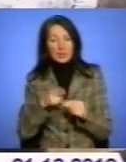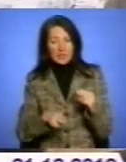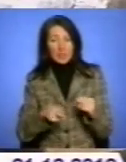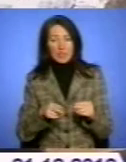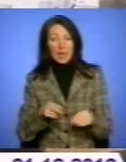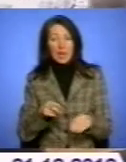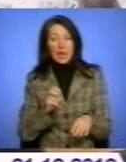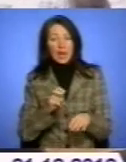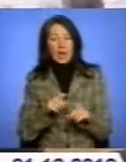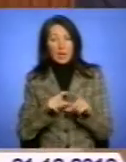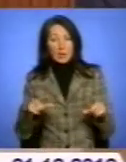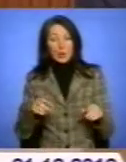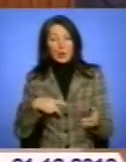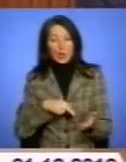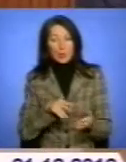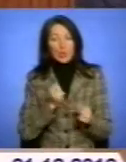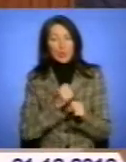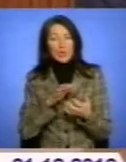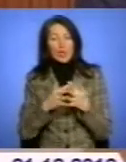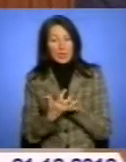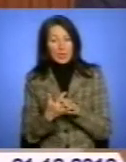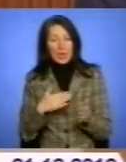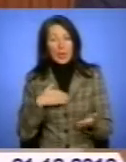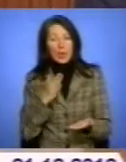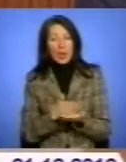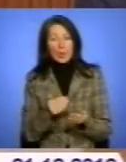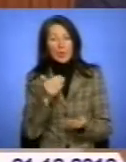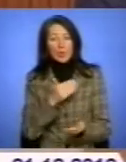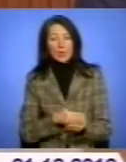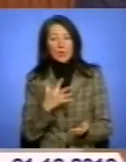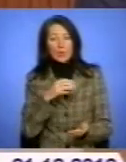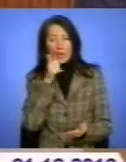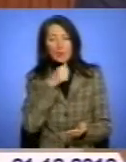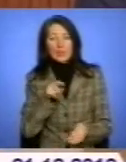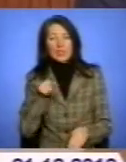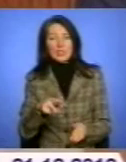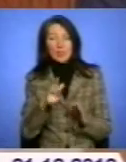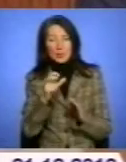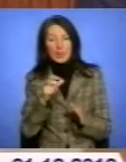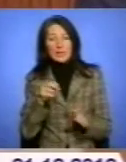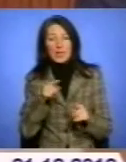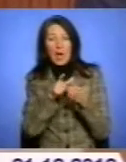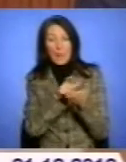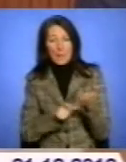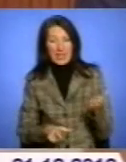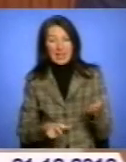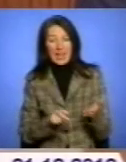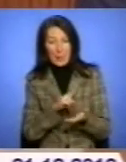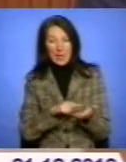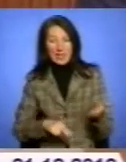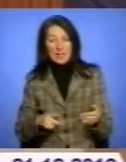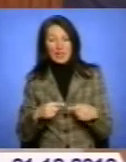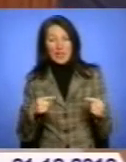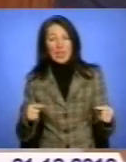персонал цінується найбільше. Ми маємо за останні 5 років 1300 патентів на різні відкриття і методи